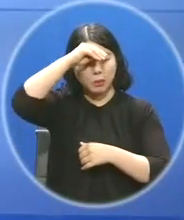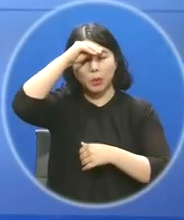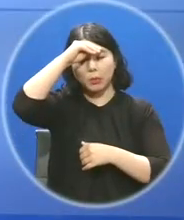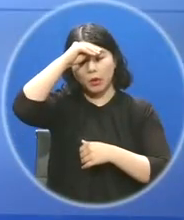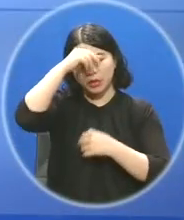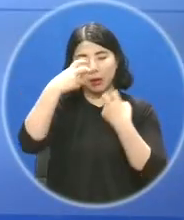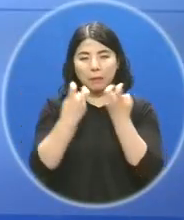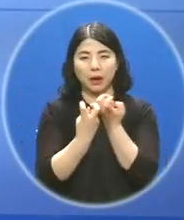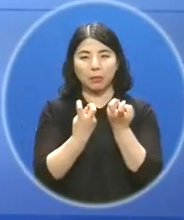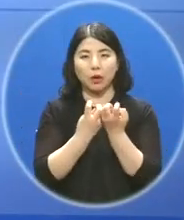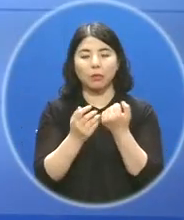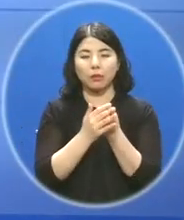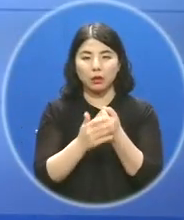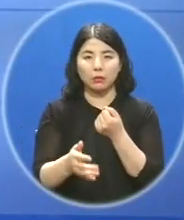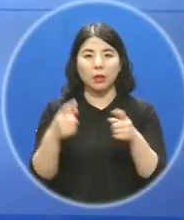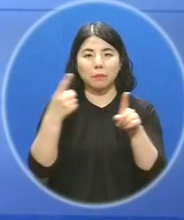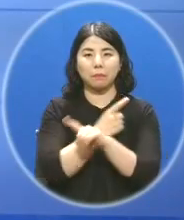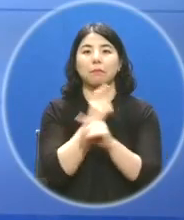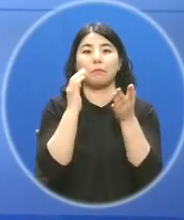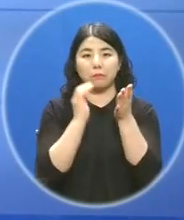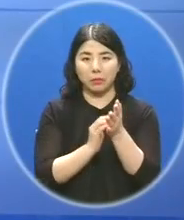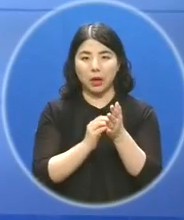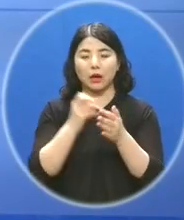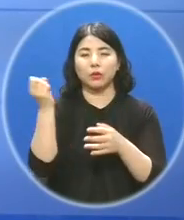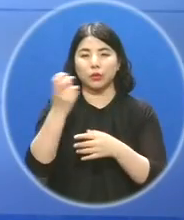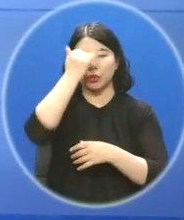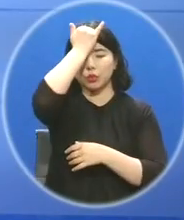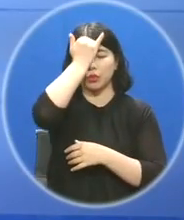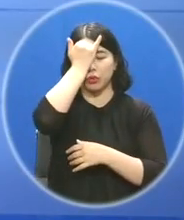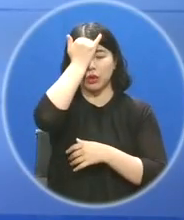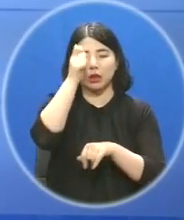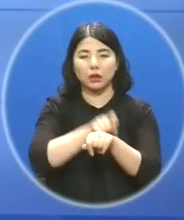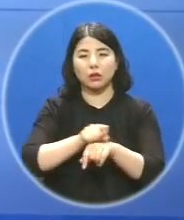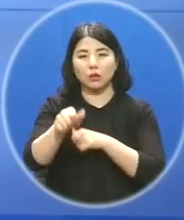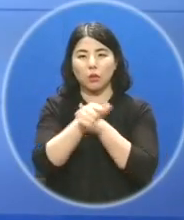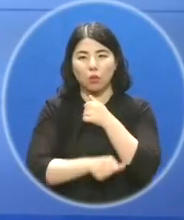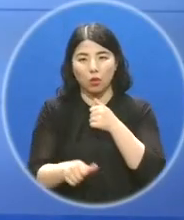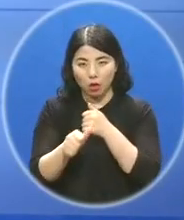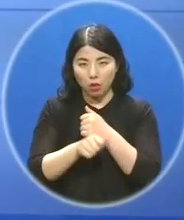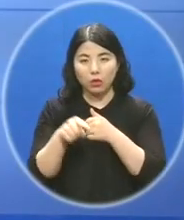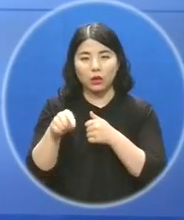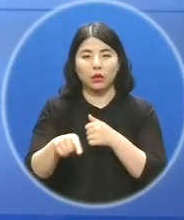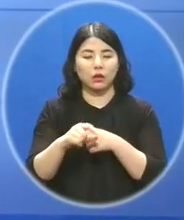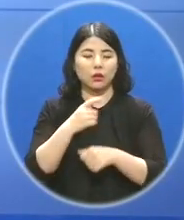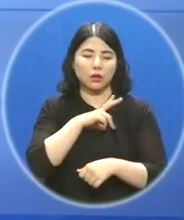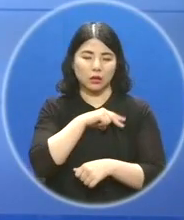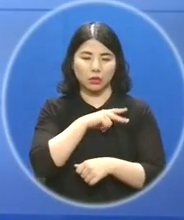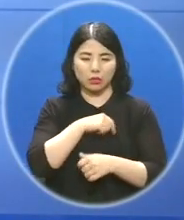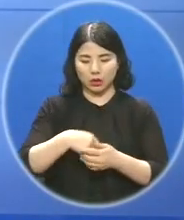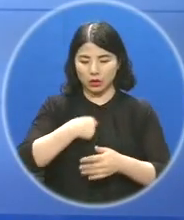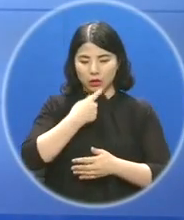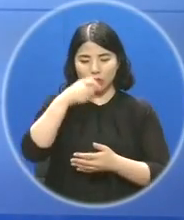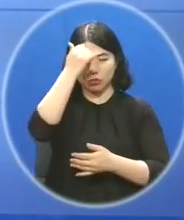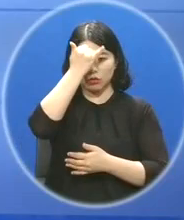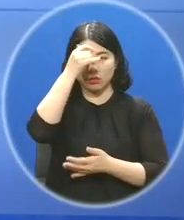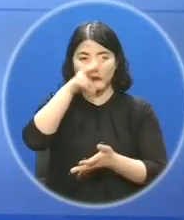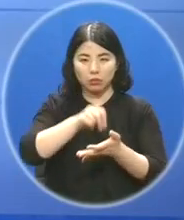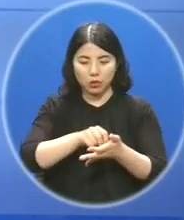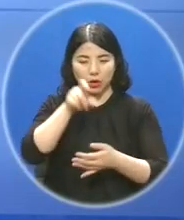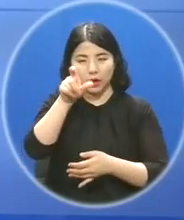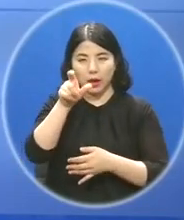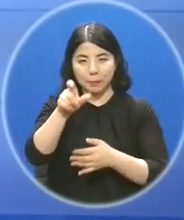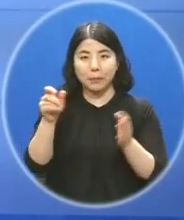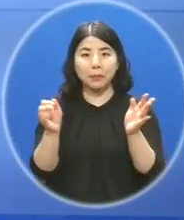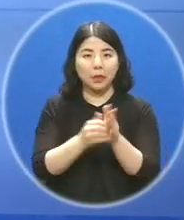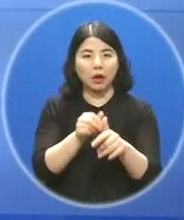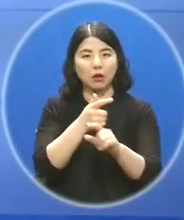그 방법으로 모든 것들을 바꿔냈고요. 또 윤리 특위 문제 굉장히 그 의원 스스로의 윤리적인 문제들을 좀 강화해